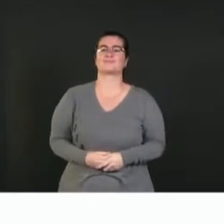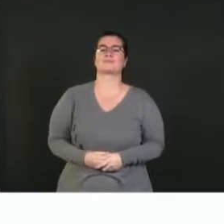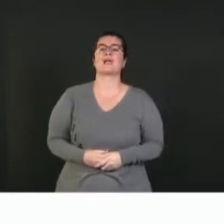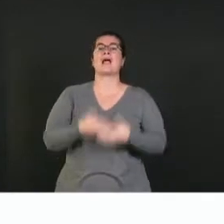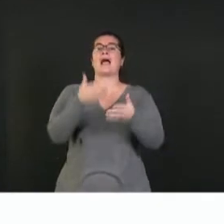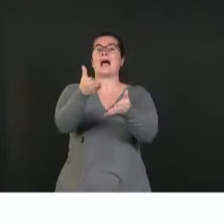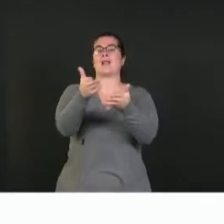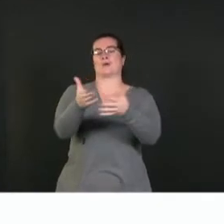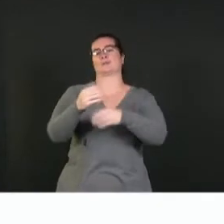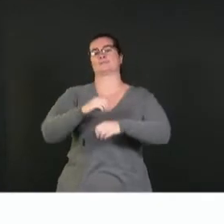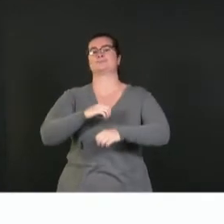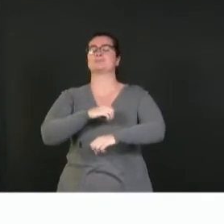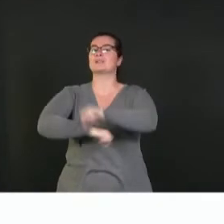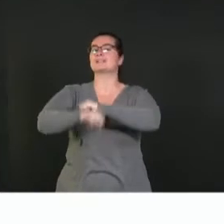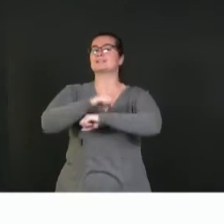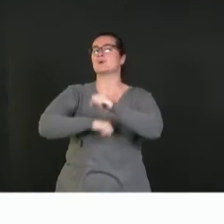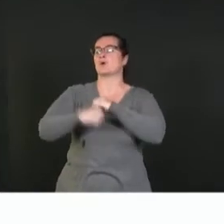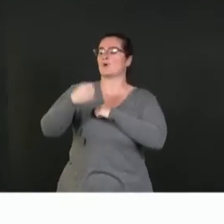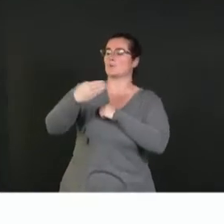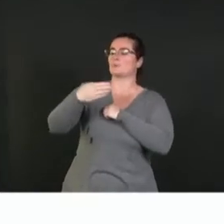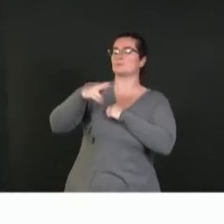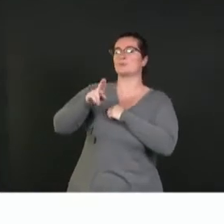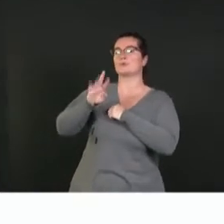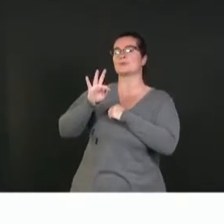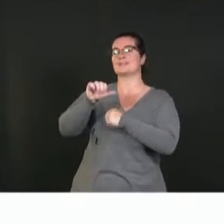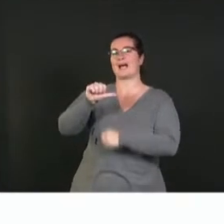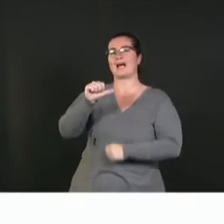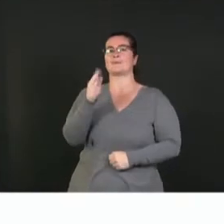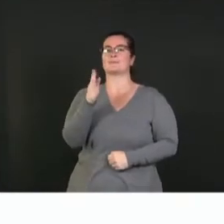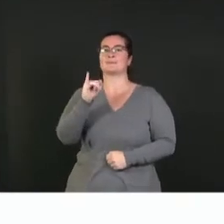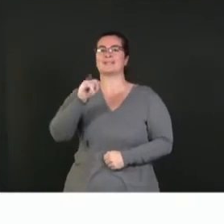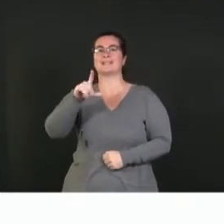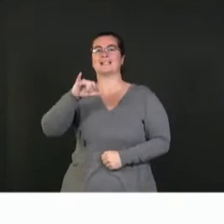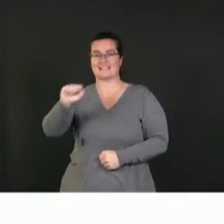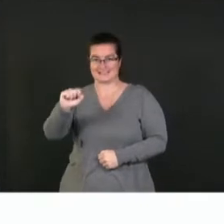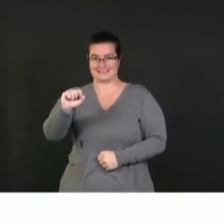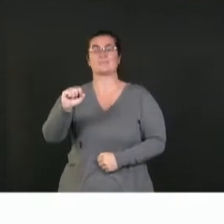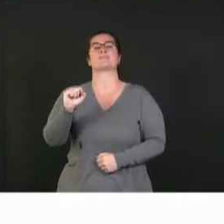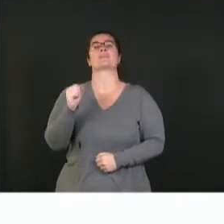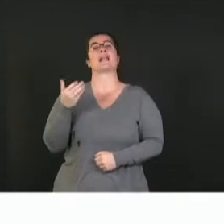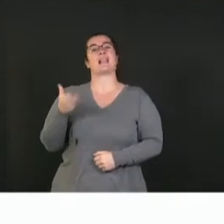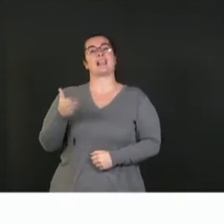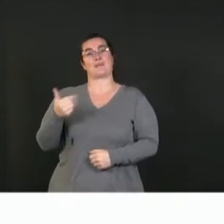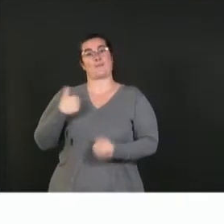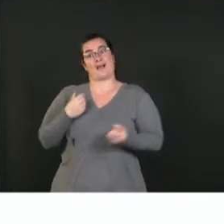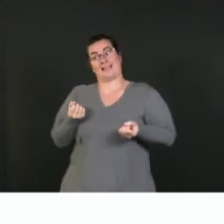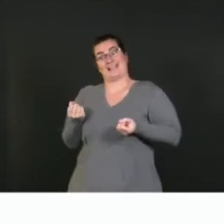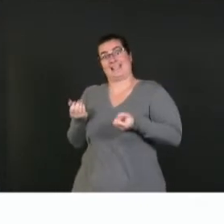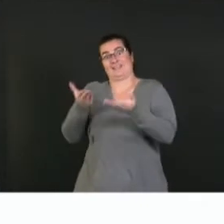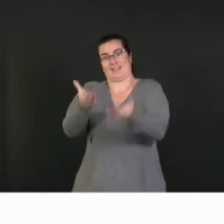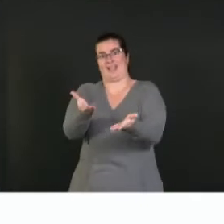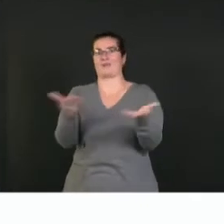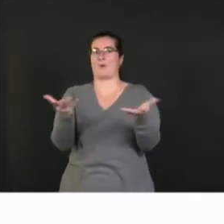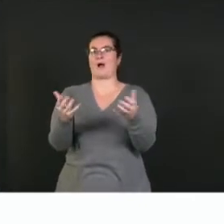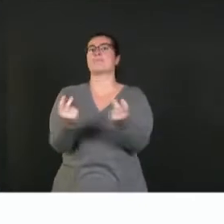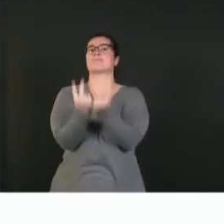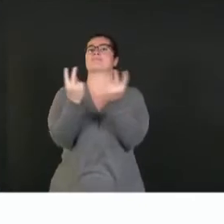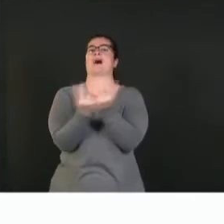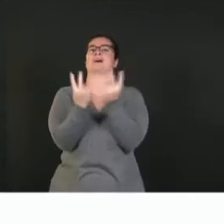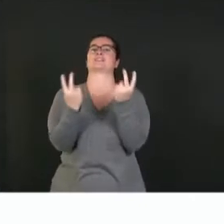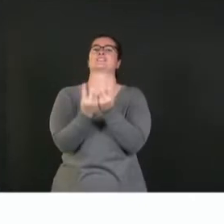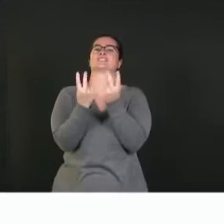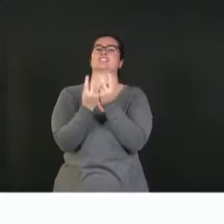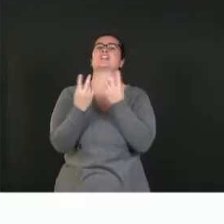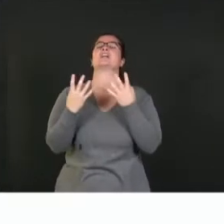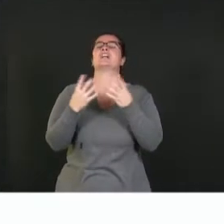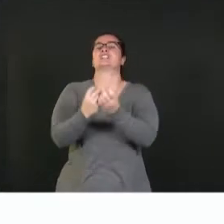Mutabilis, j'ai eu la joie de livrer, il y a peu de temps, pour la métropole, le parc Champs des Bruyères. Et